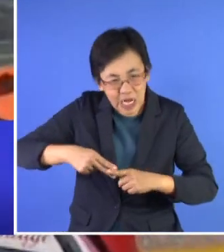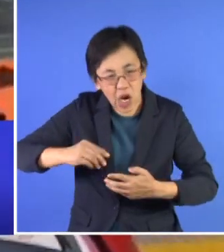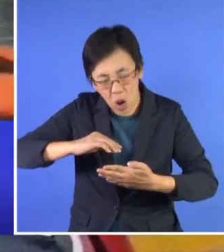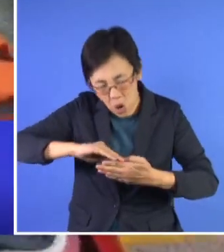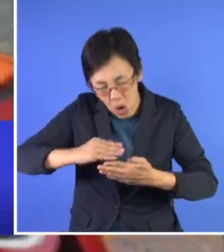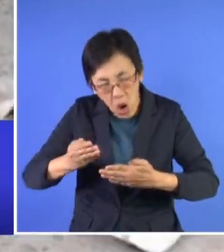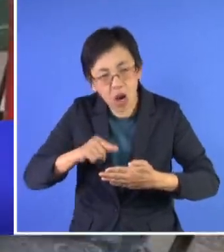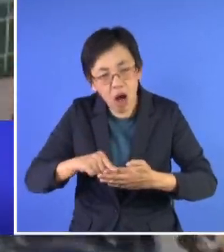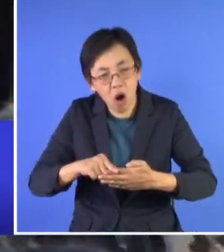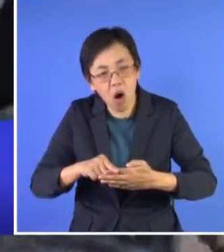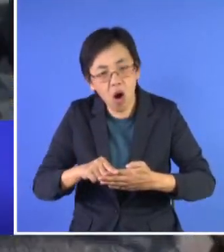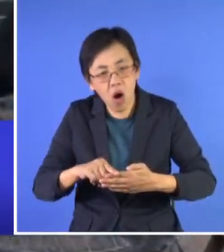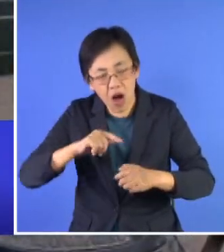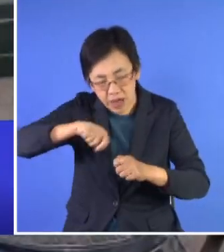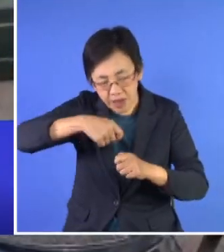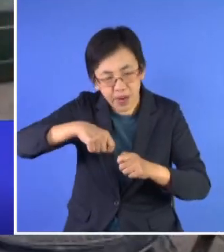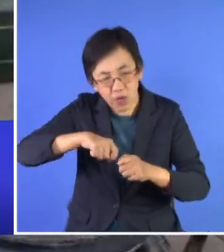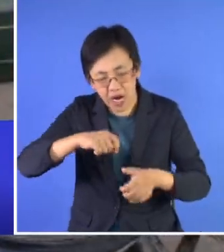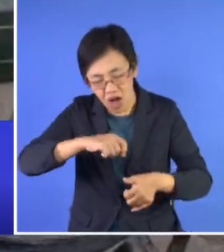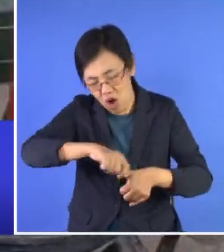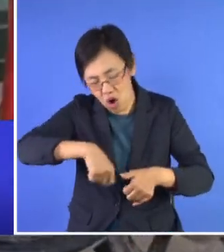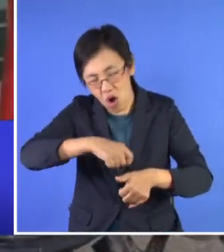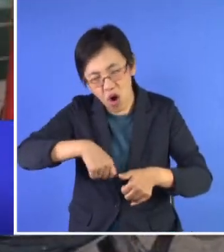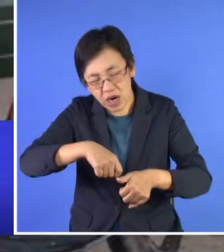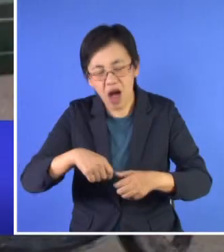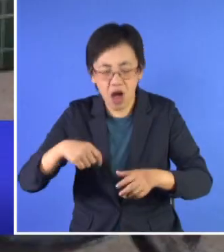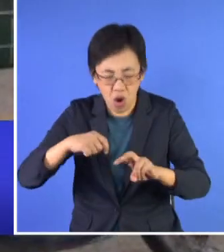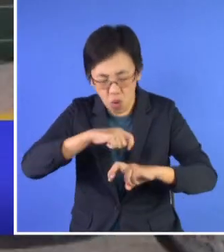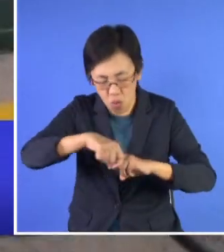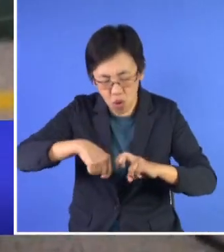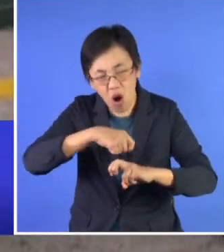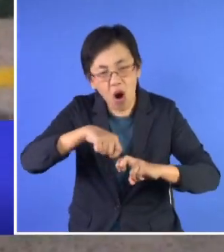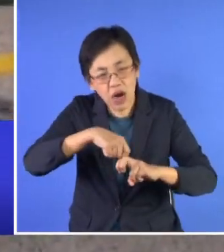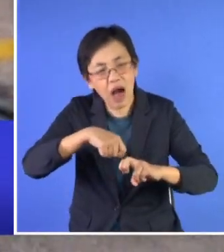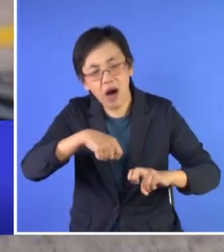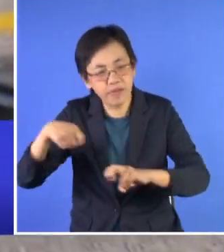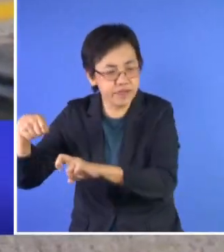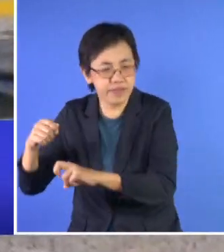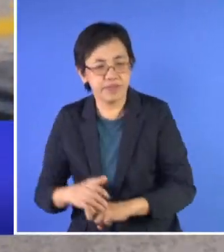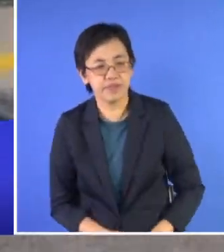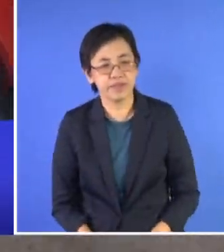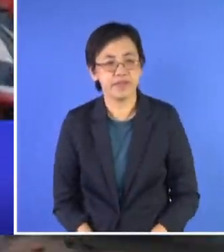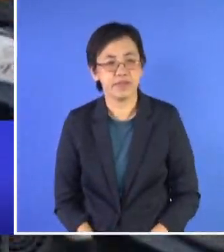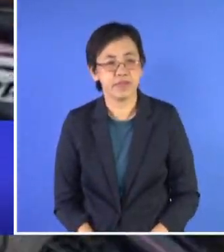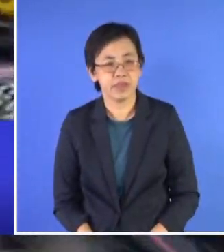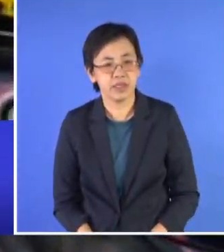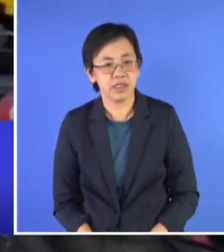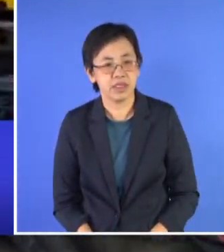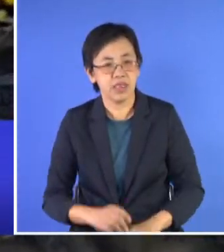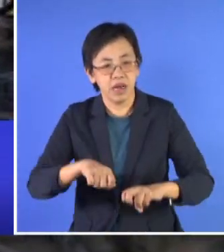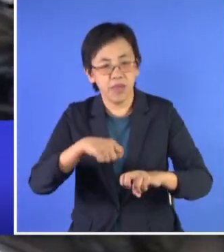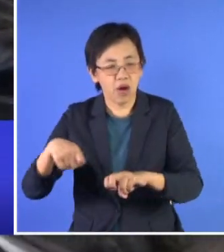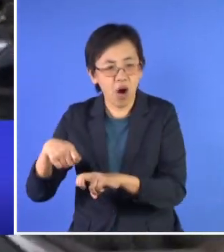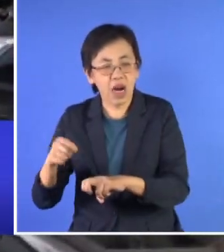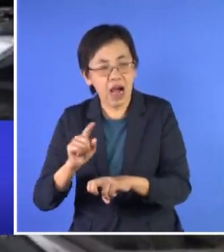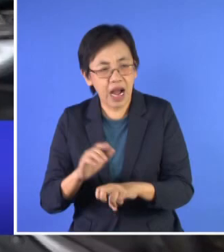ล้วก็ทำเป็นบ่วงแล้วก็คล้องมันออกมาสุดท้ายเจ้าหน้าที่เนี่ยคือไอตอนที่ใช้บ่วงคล้องก็ยังไม่ได้นะเจ้าหน้